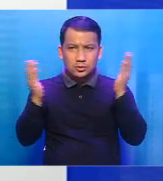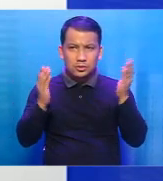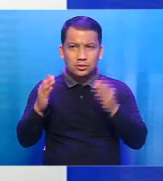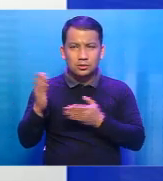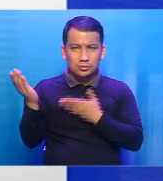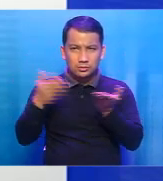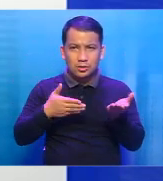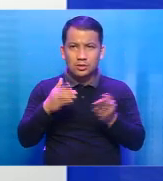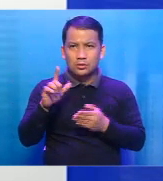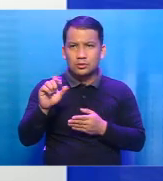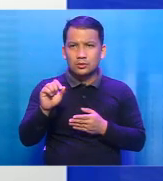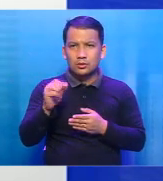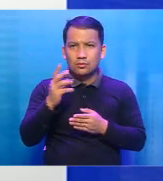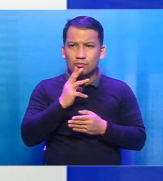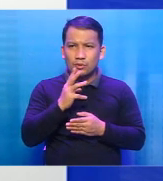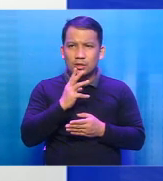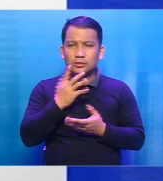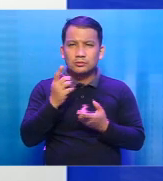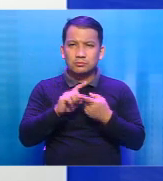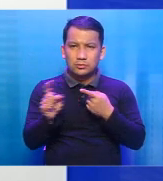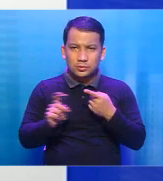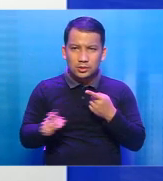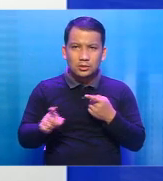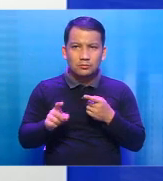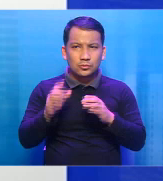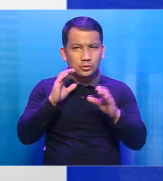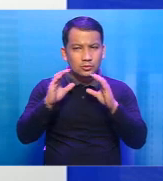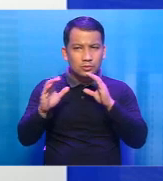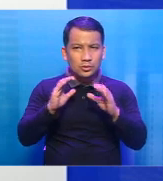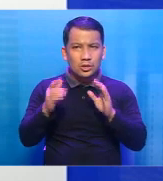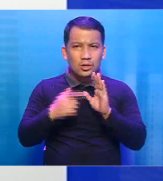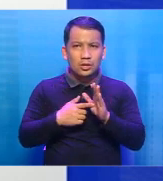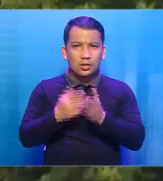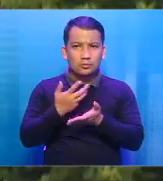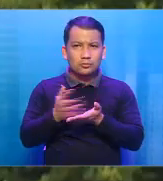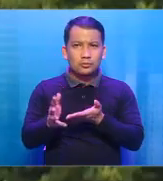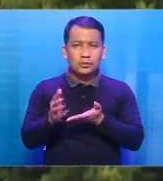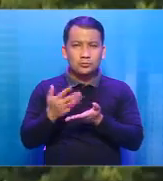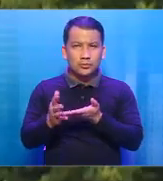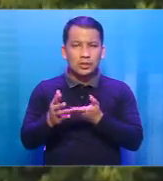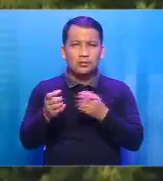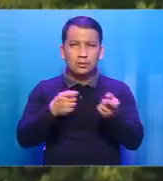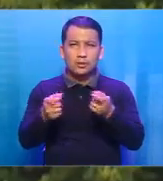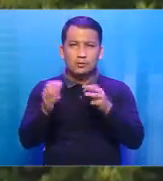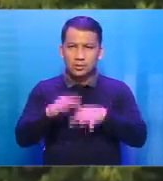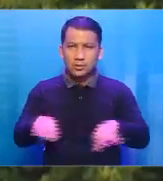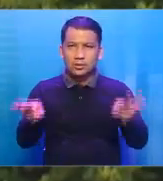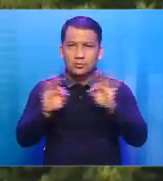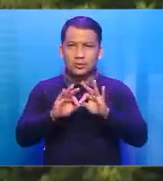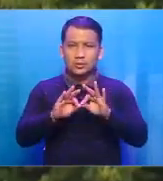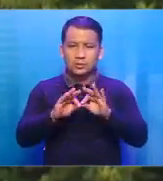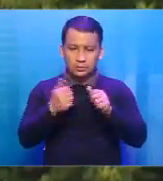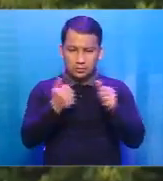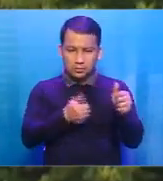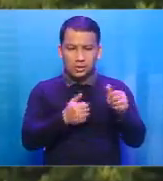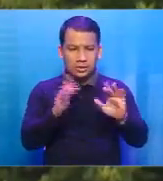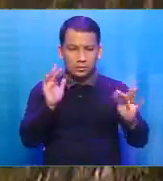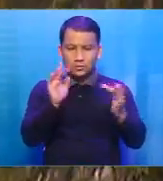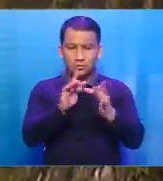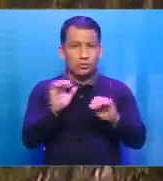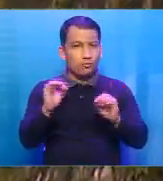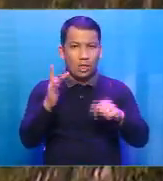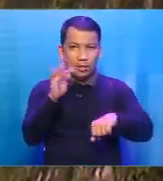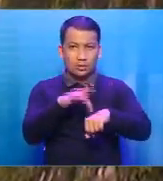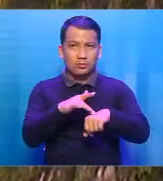cargo, logistics, tubig, kuryente, telekomunikasyon at basura. Yan ay basta mahigpit na susunod sa no contact policy